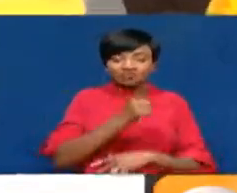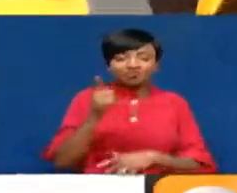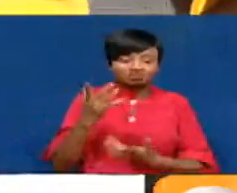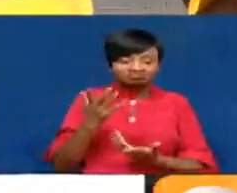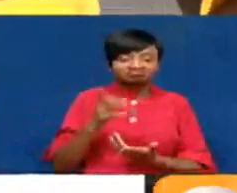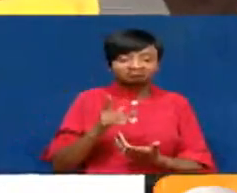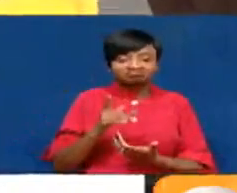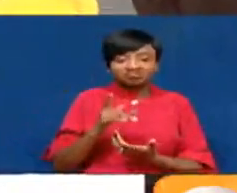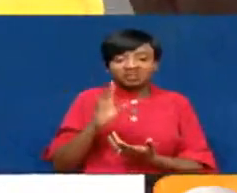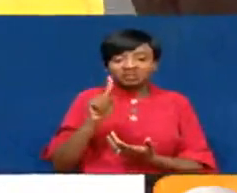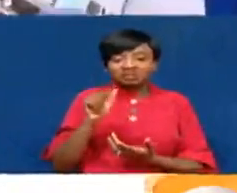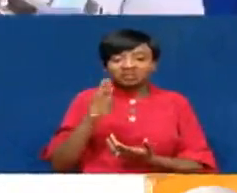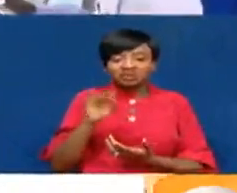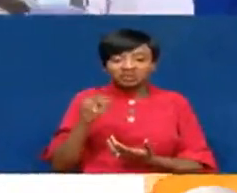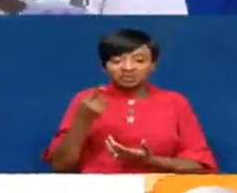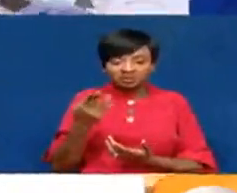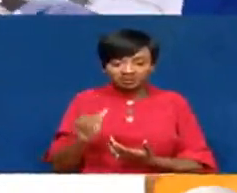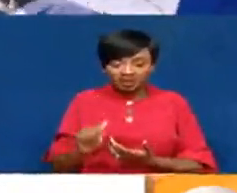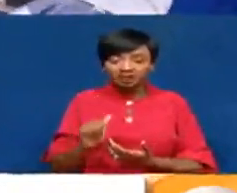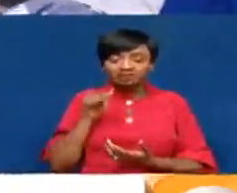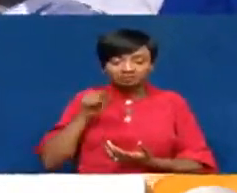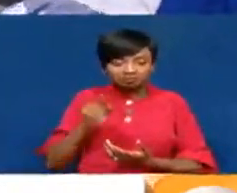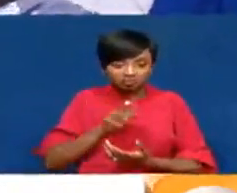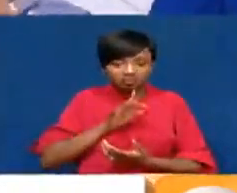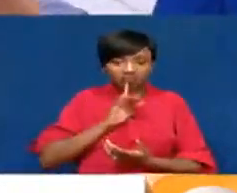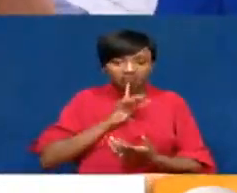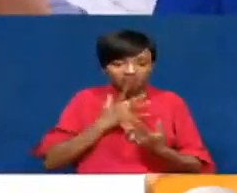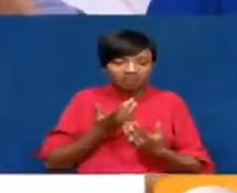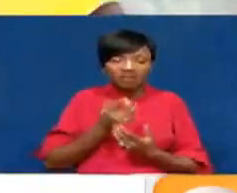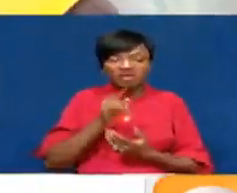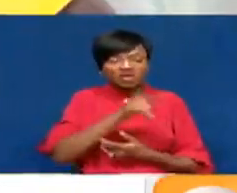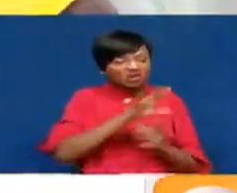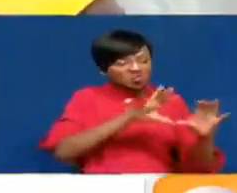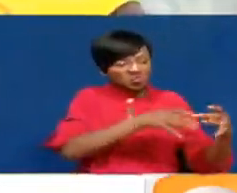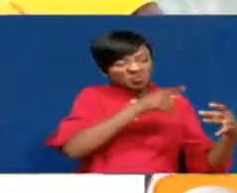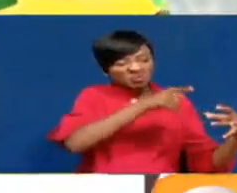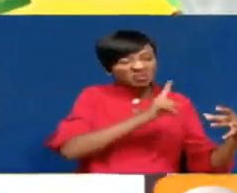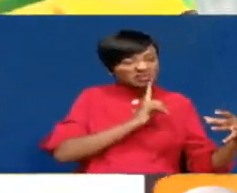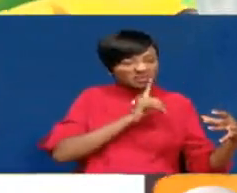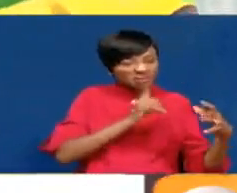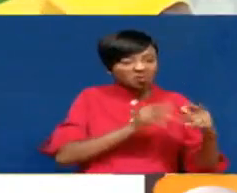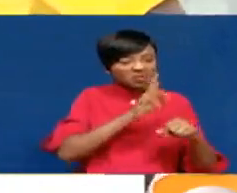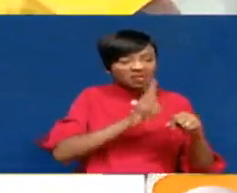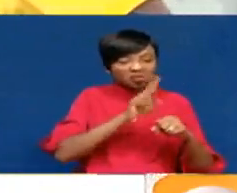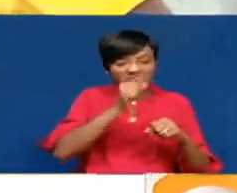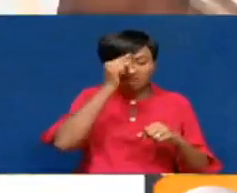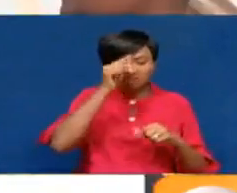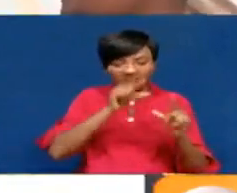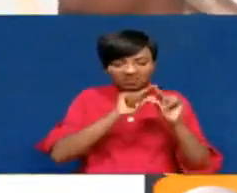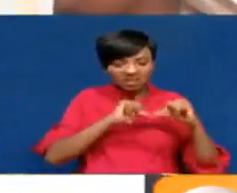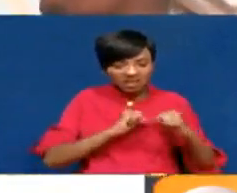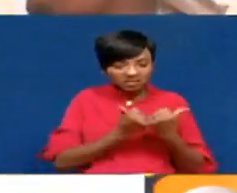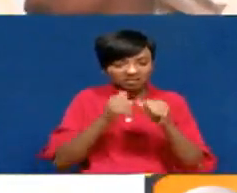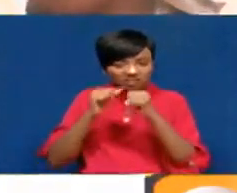Brewery CEO Tabitha Karanja present, the government was criticized for what the Kenya Kwanza team said was the use of government agencies